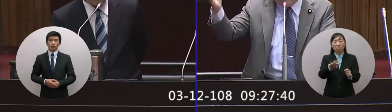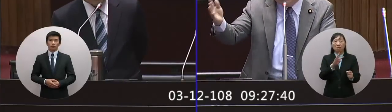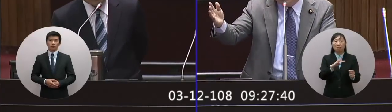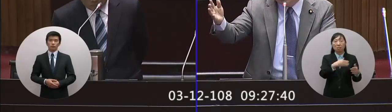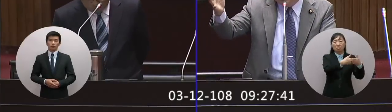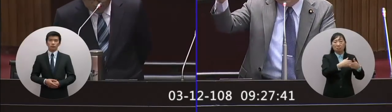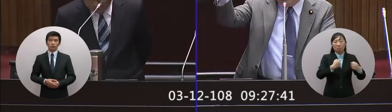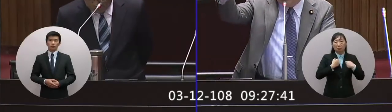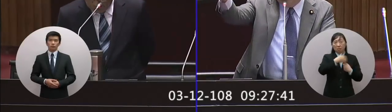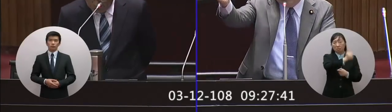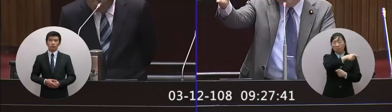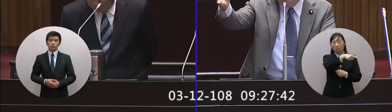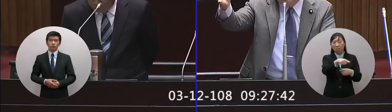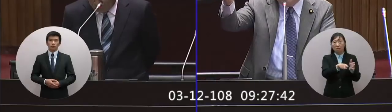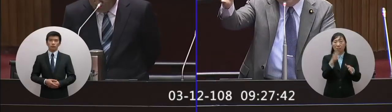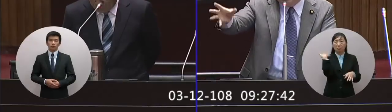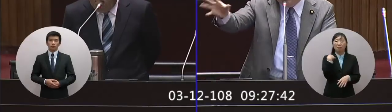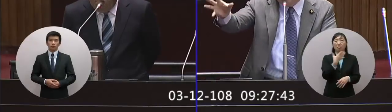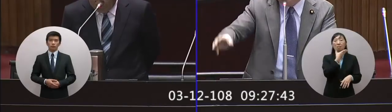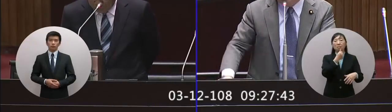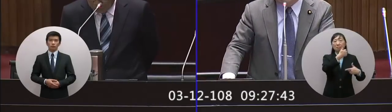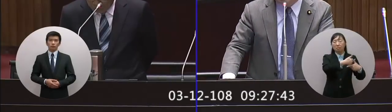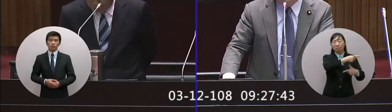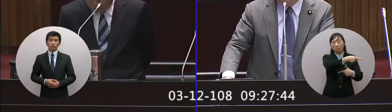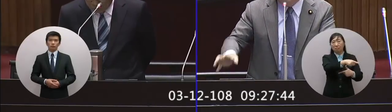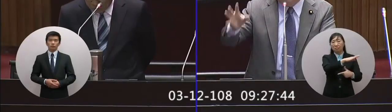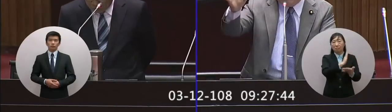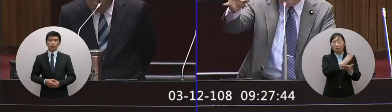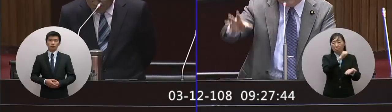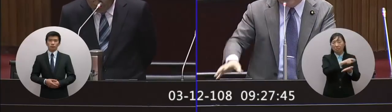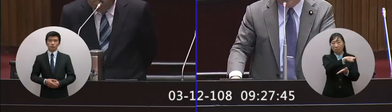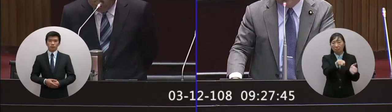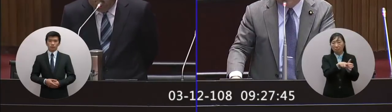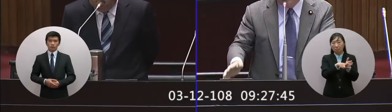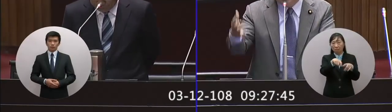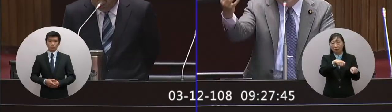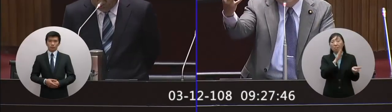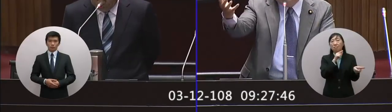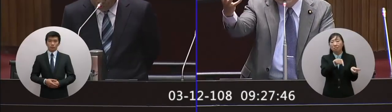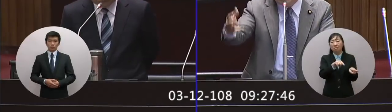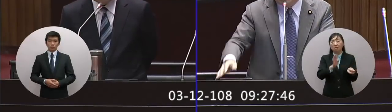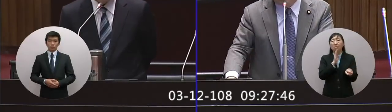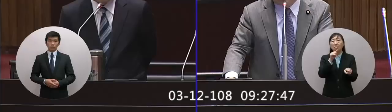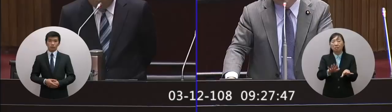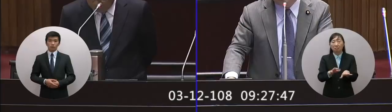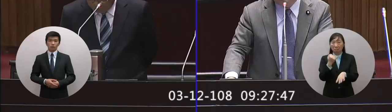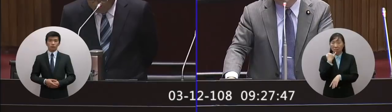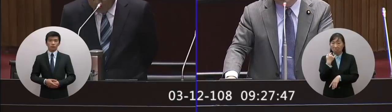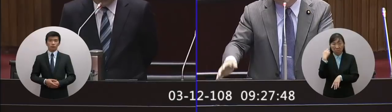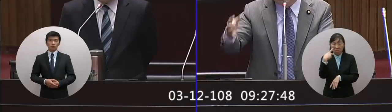平当年他当福建这省委书记的时候重大政策发展下来的结果。结果现在平潭能